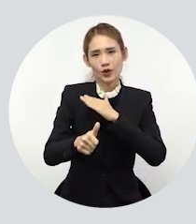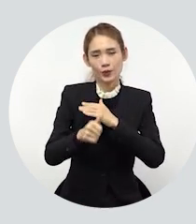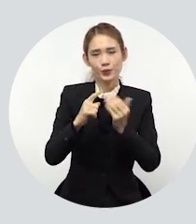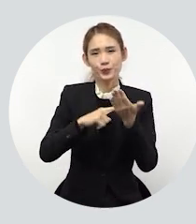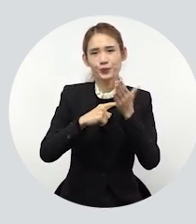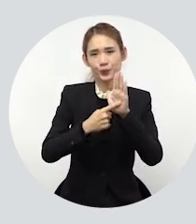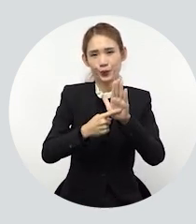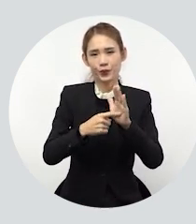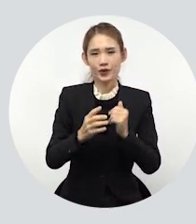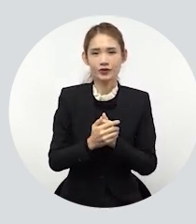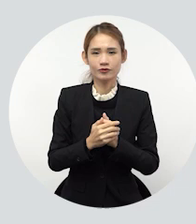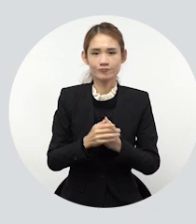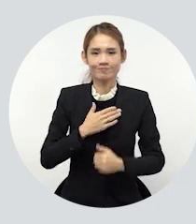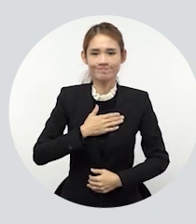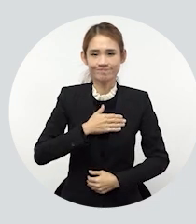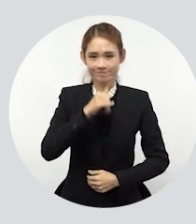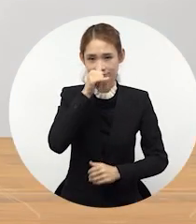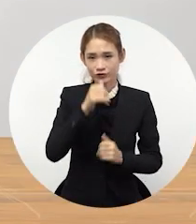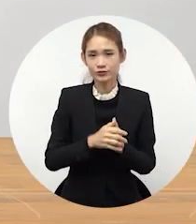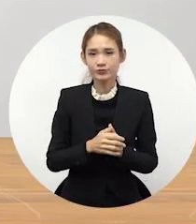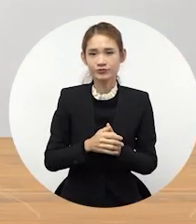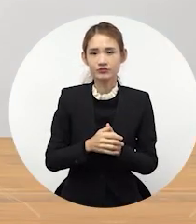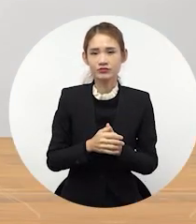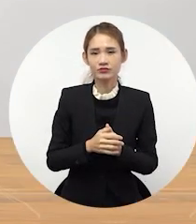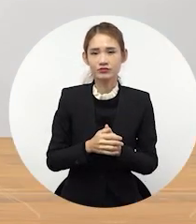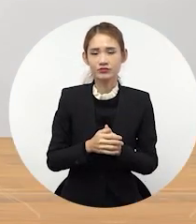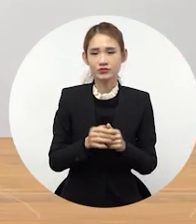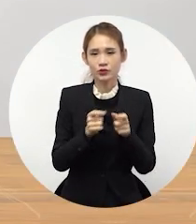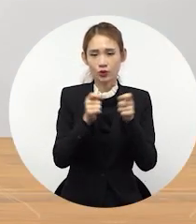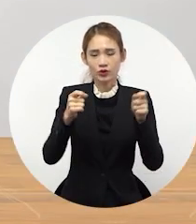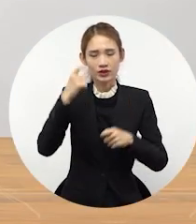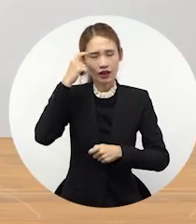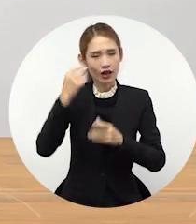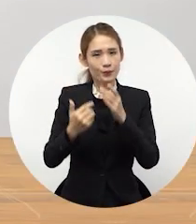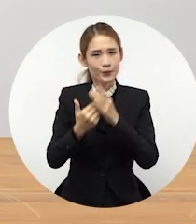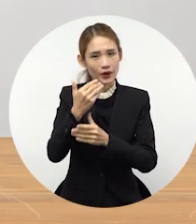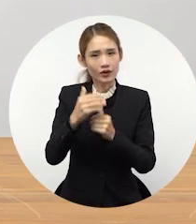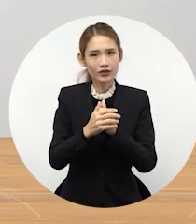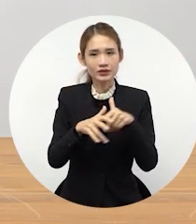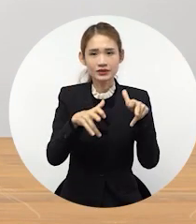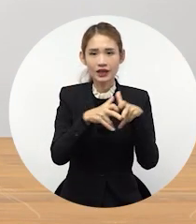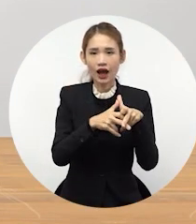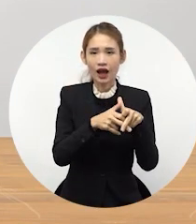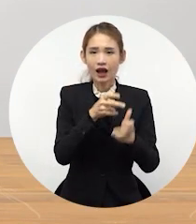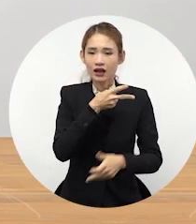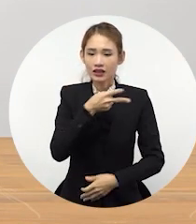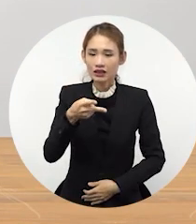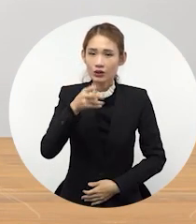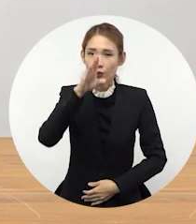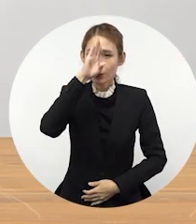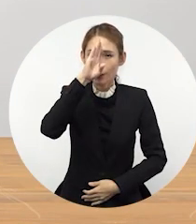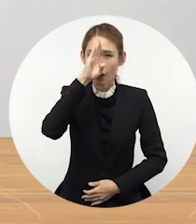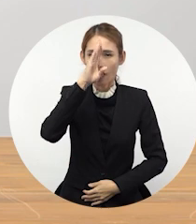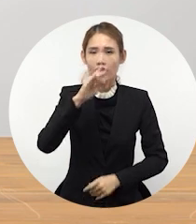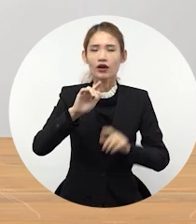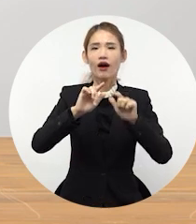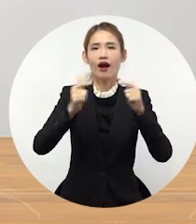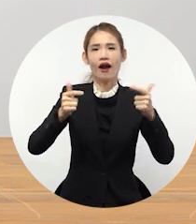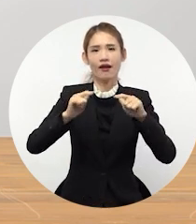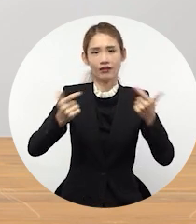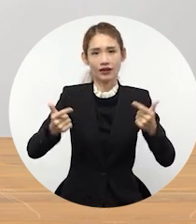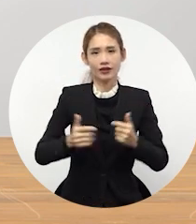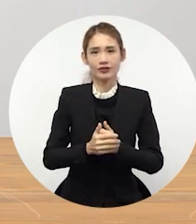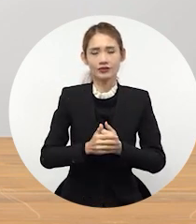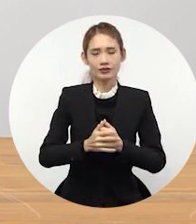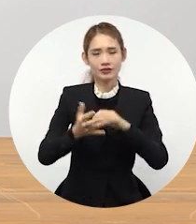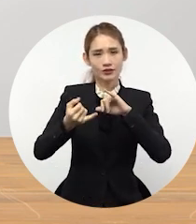표현 중에 하나인 그렇습니다. 거는 알고 있어요, 제가. 이게 네. 동치시켜서 많이 생각을 하세요. 근데 장애 이퀄 병이 절대 아니라는